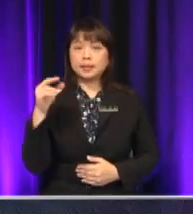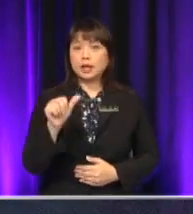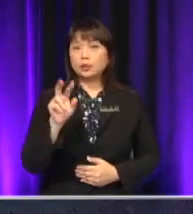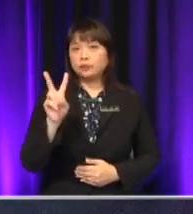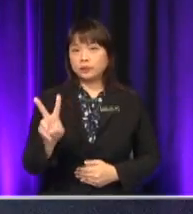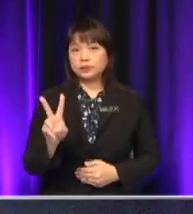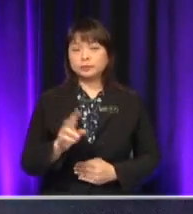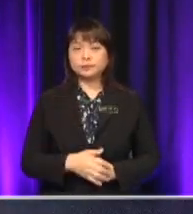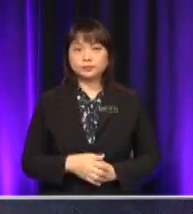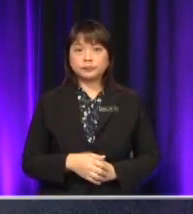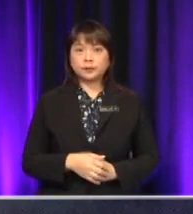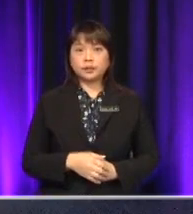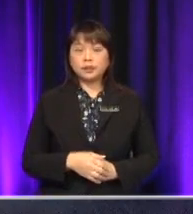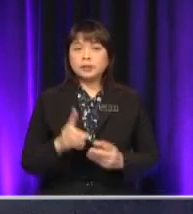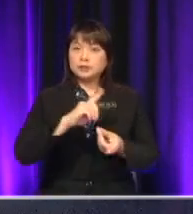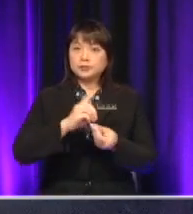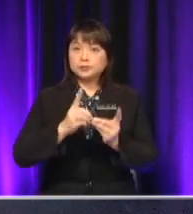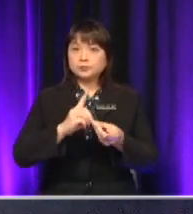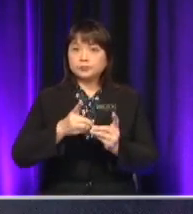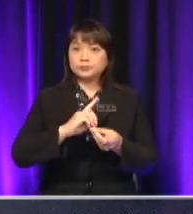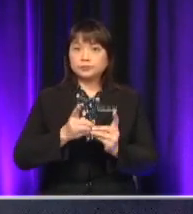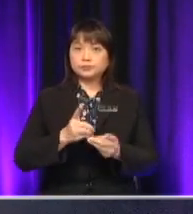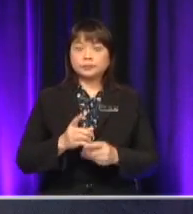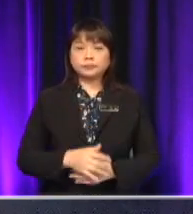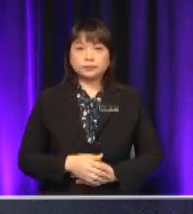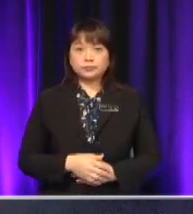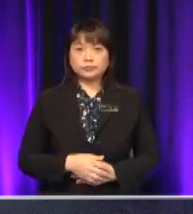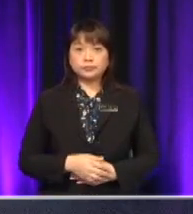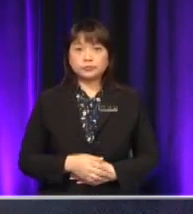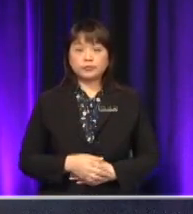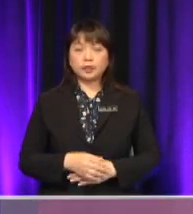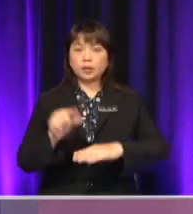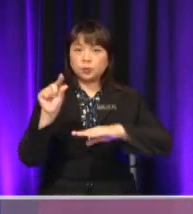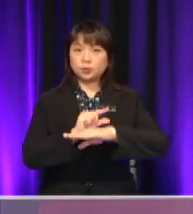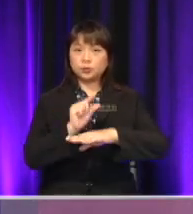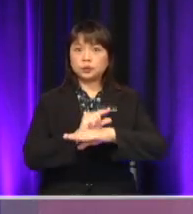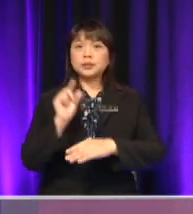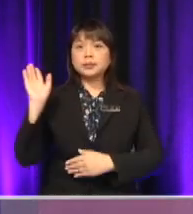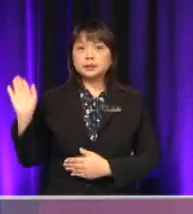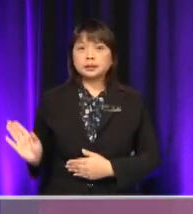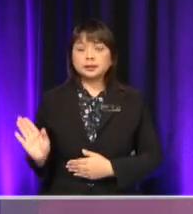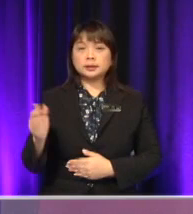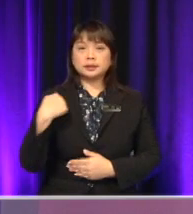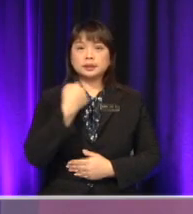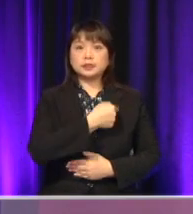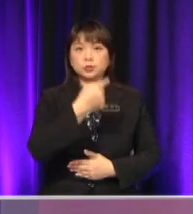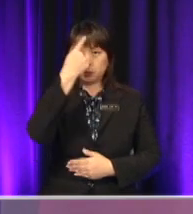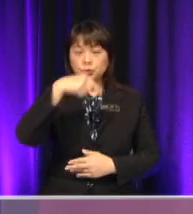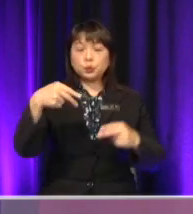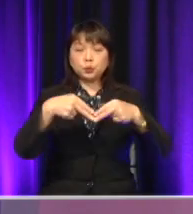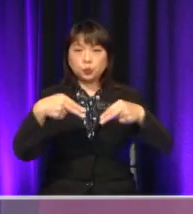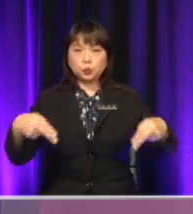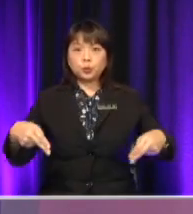punya. Bagaimana kita nak baca? Contohnya adalah penggunaan angkut vernier selalunya kita gunakan untuk ukur